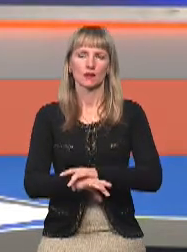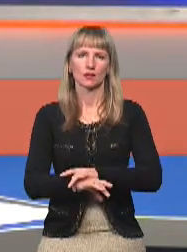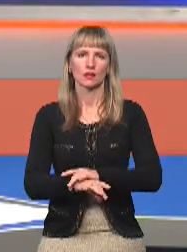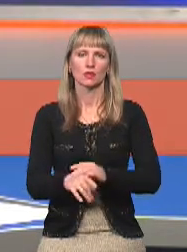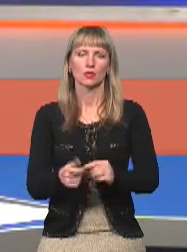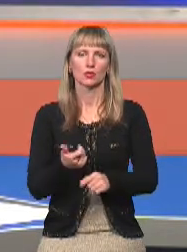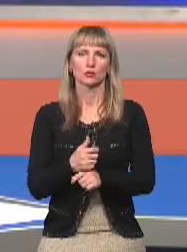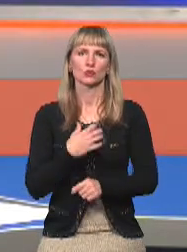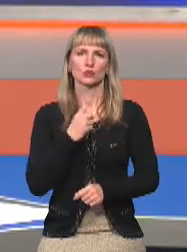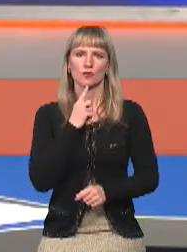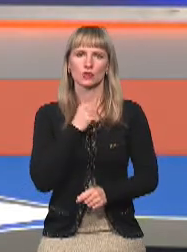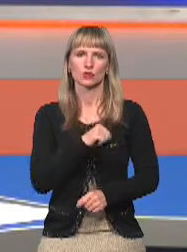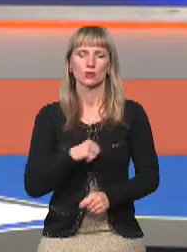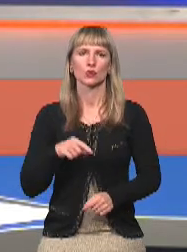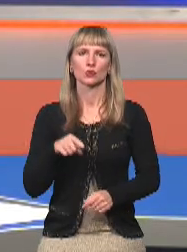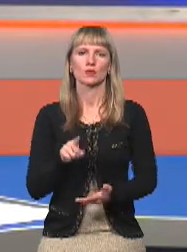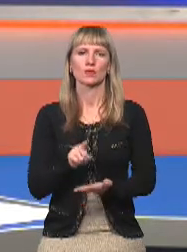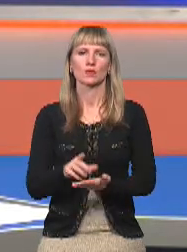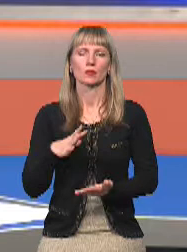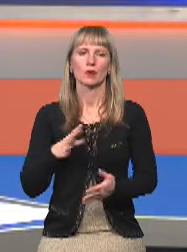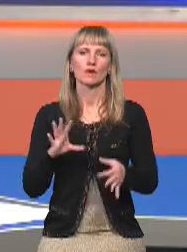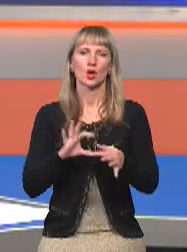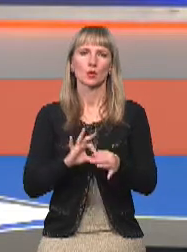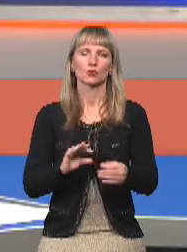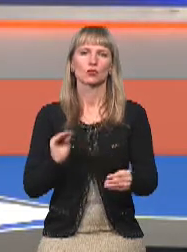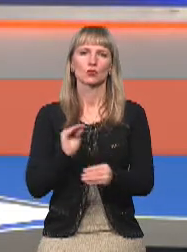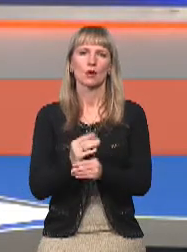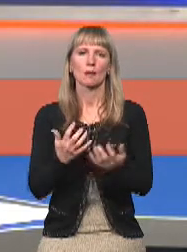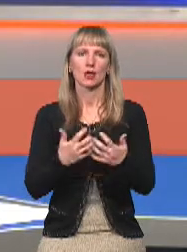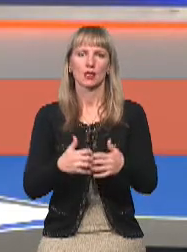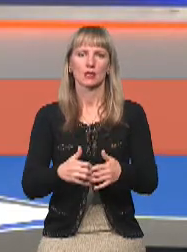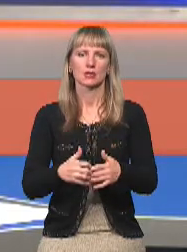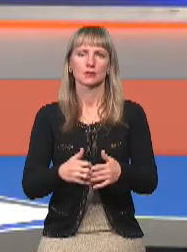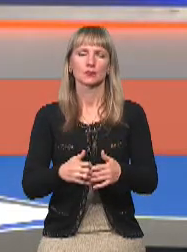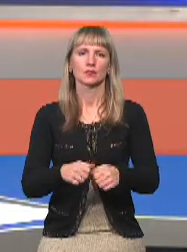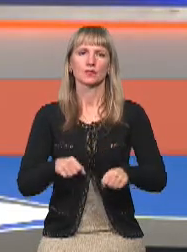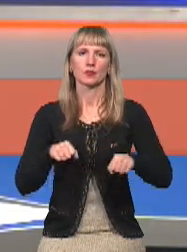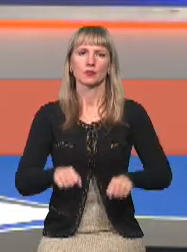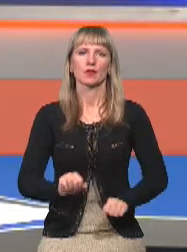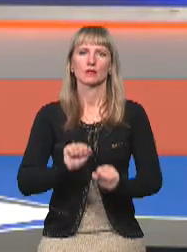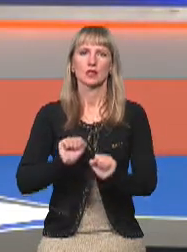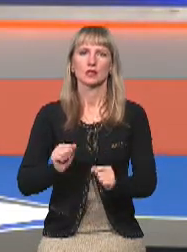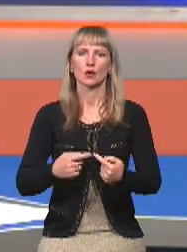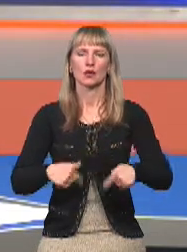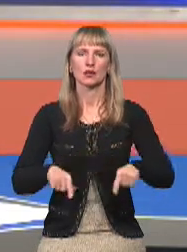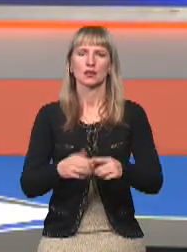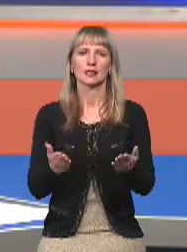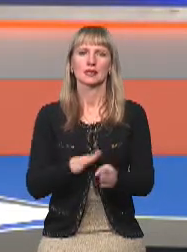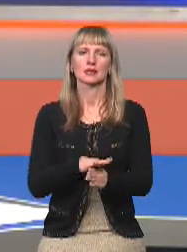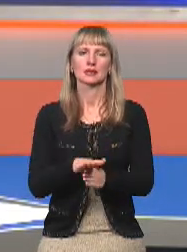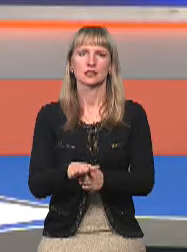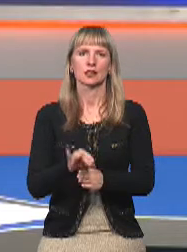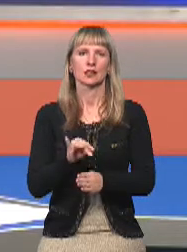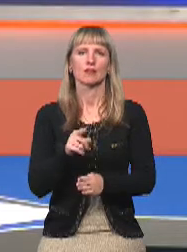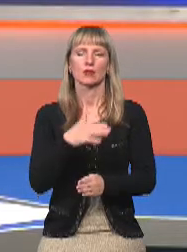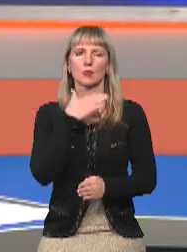важко самостійно. Так? Тобто тут мають бути включені додаткові механізми саме правозахисних організацій, які, власне, здійснюють, і